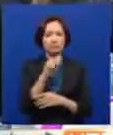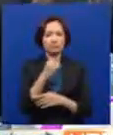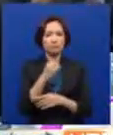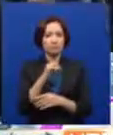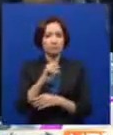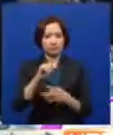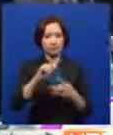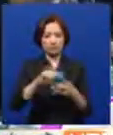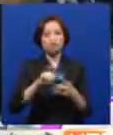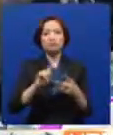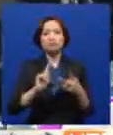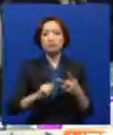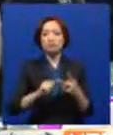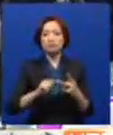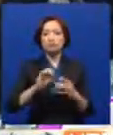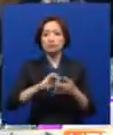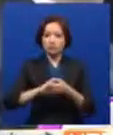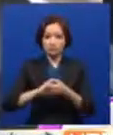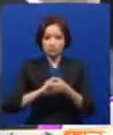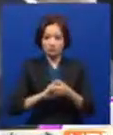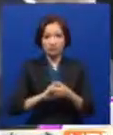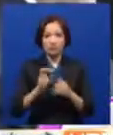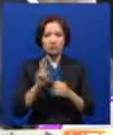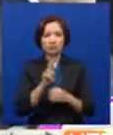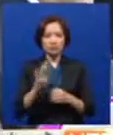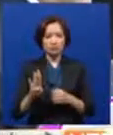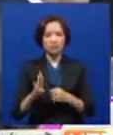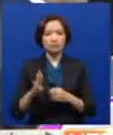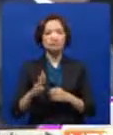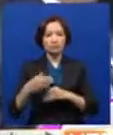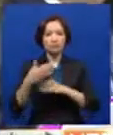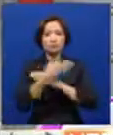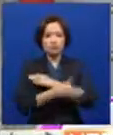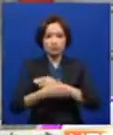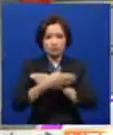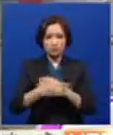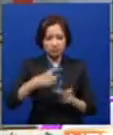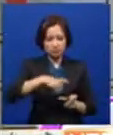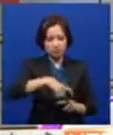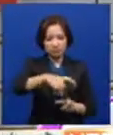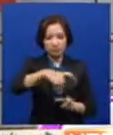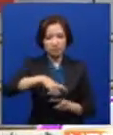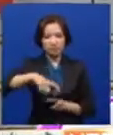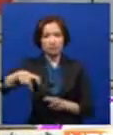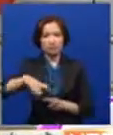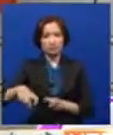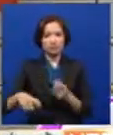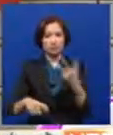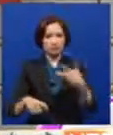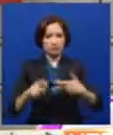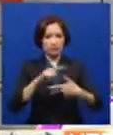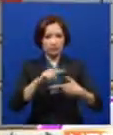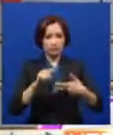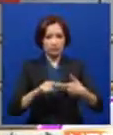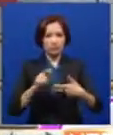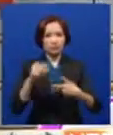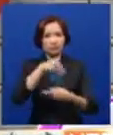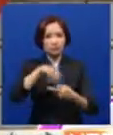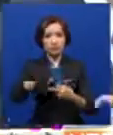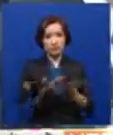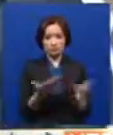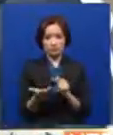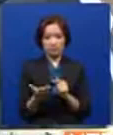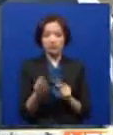ร่วมมือในการพัฒนาระบบราง 3เส้นทางเร่งด่วนในประเทศไทยซึ่งเชื่อมโยงระบบระเบียงเศรษฐกิจตะวันออกและตะวันตก